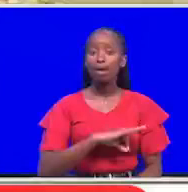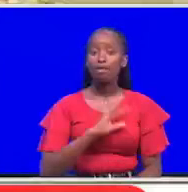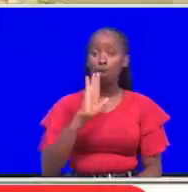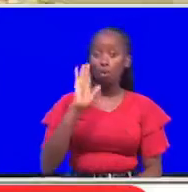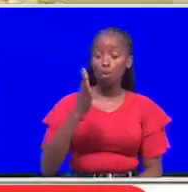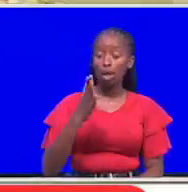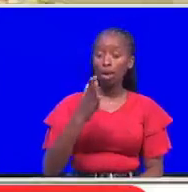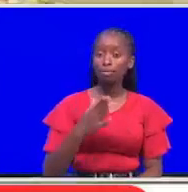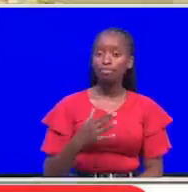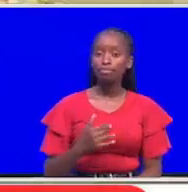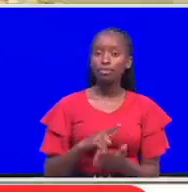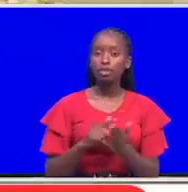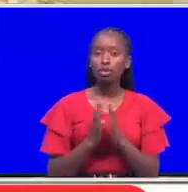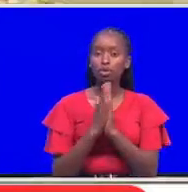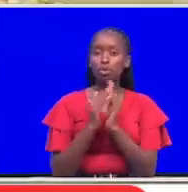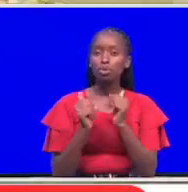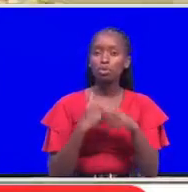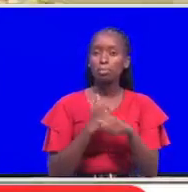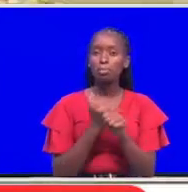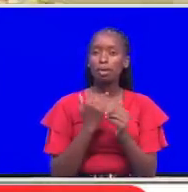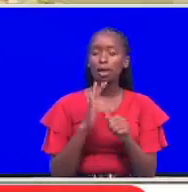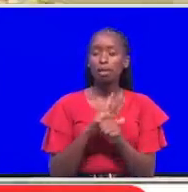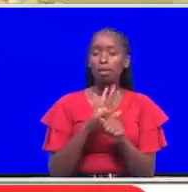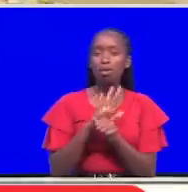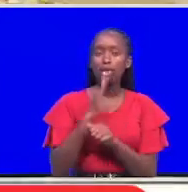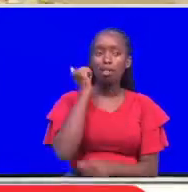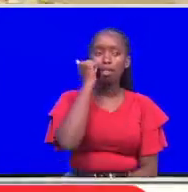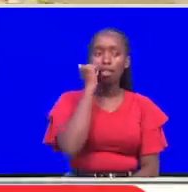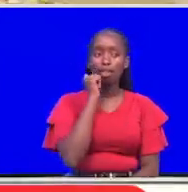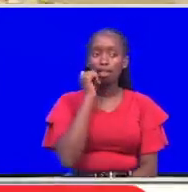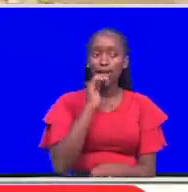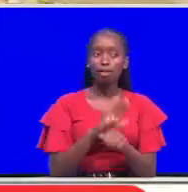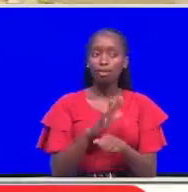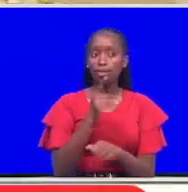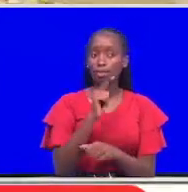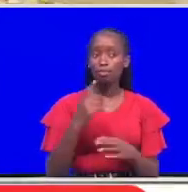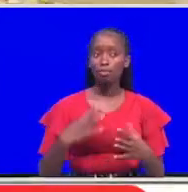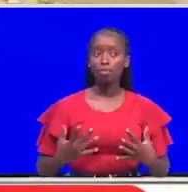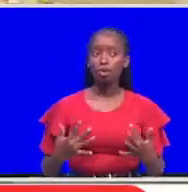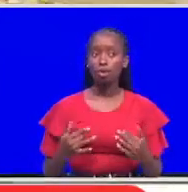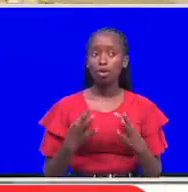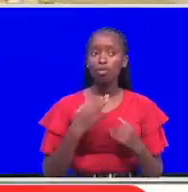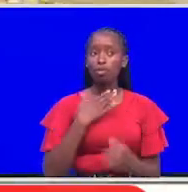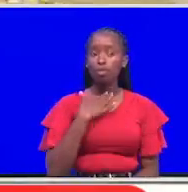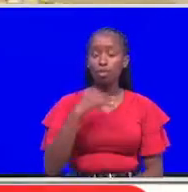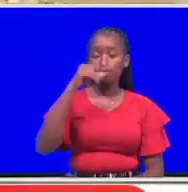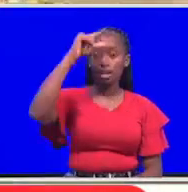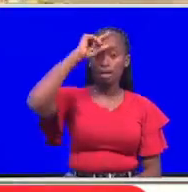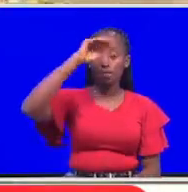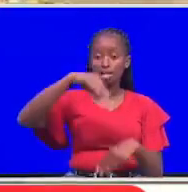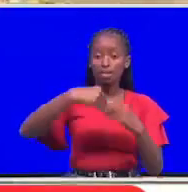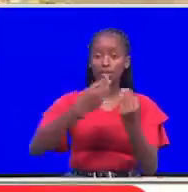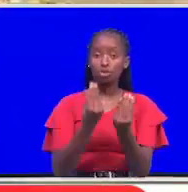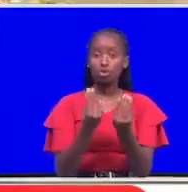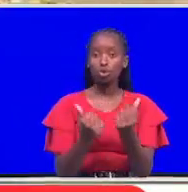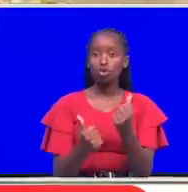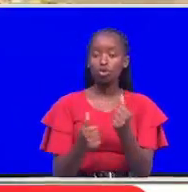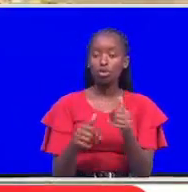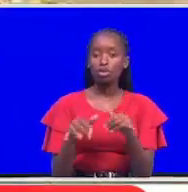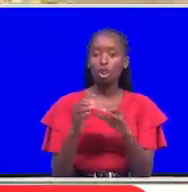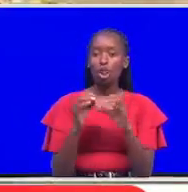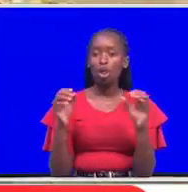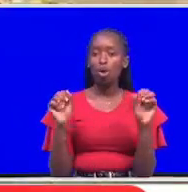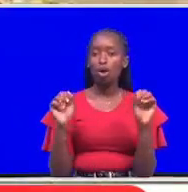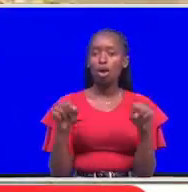ambacho kimewasikitisha wengi hapa, wakazi sasa wakiitaka serikali kuwapa suluhu la kudumu hasa